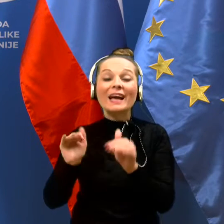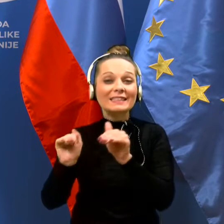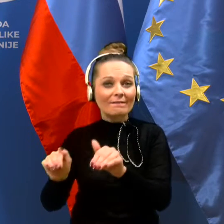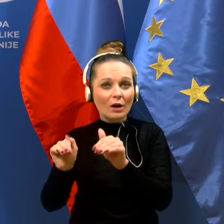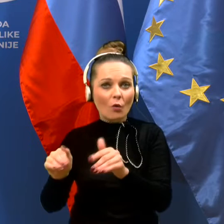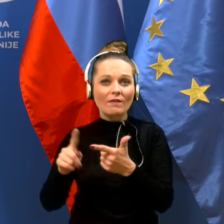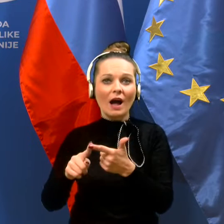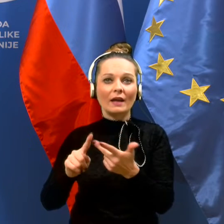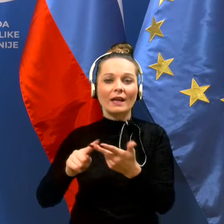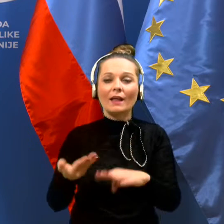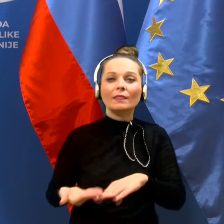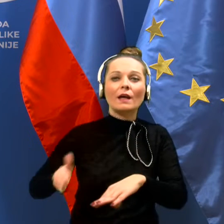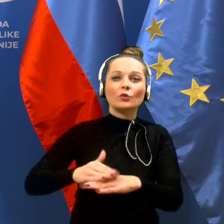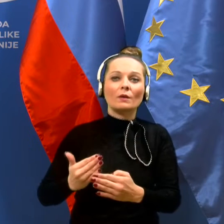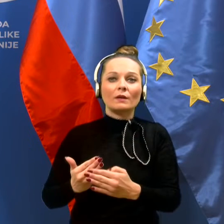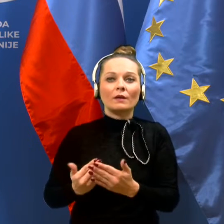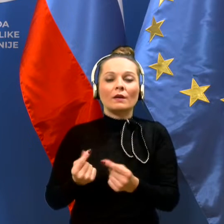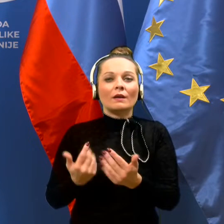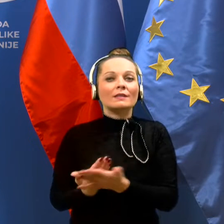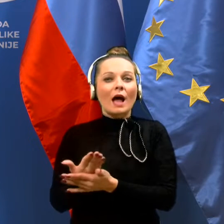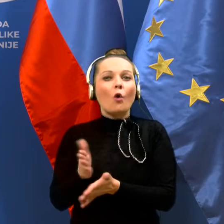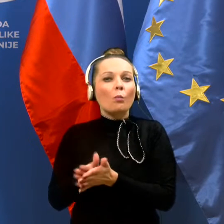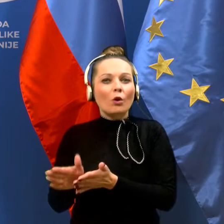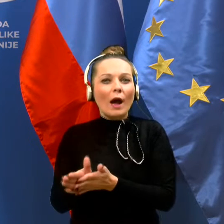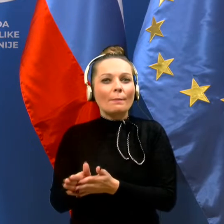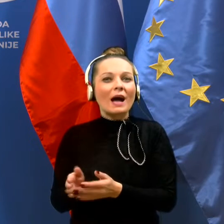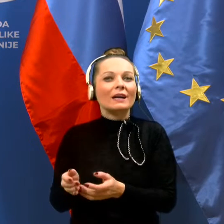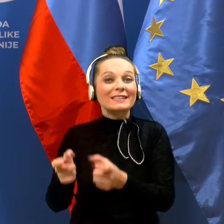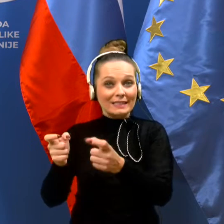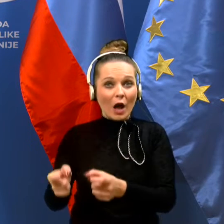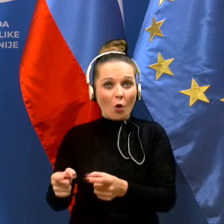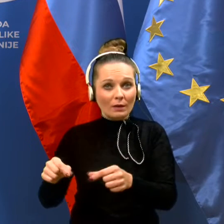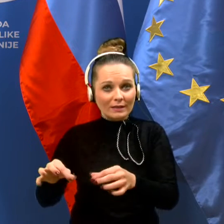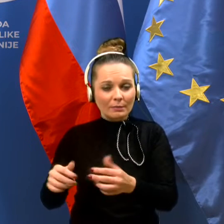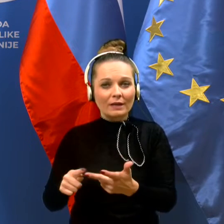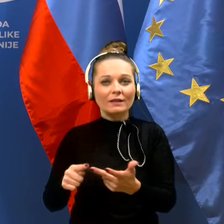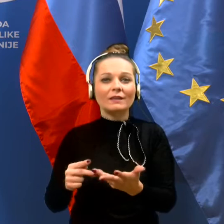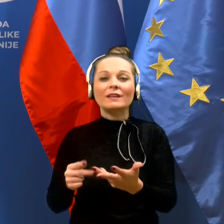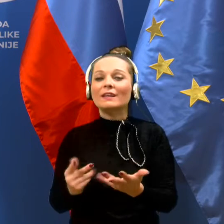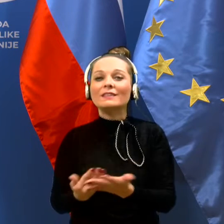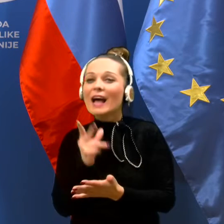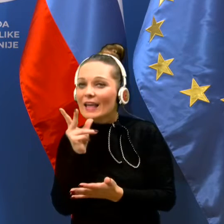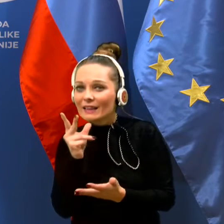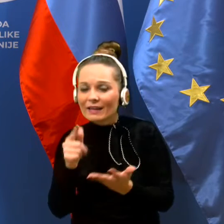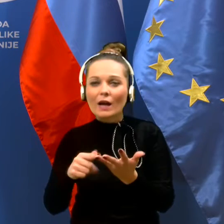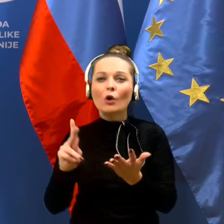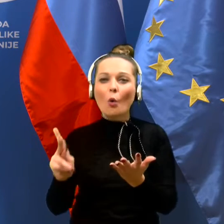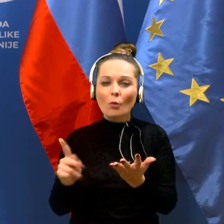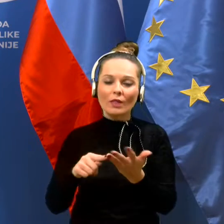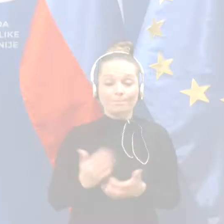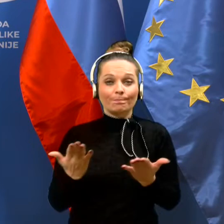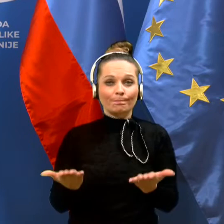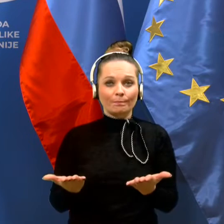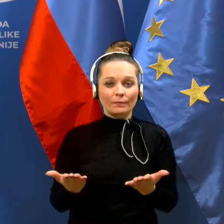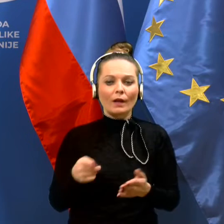zavarovanje, nadomestilo za uporabo stavbnega zemljišča, plačilo za energente, komunalne storitve in tako